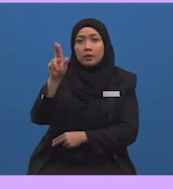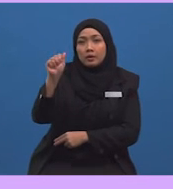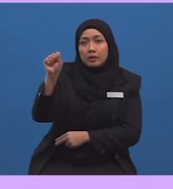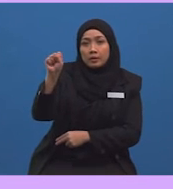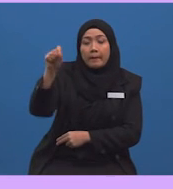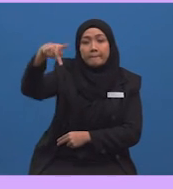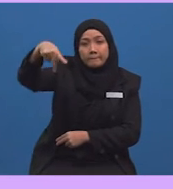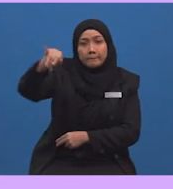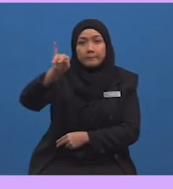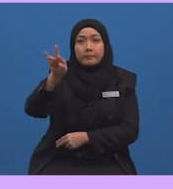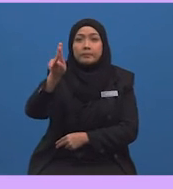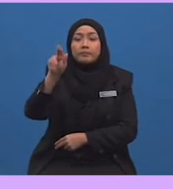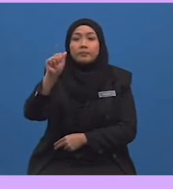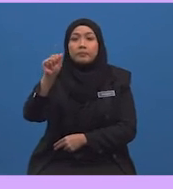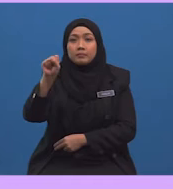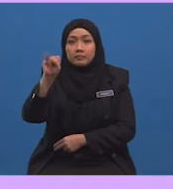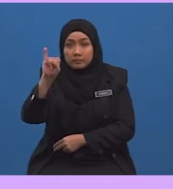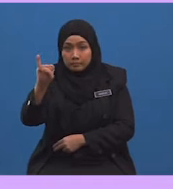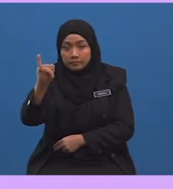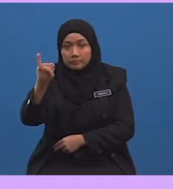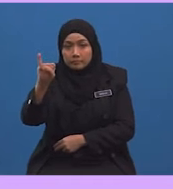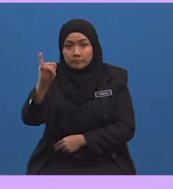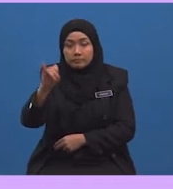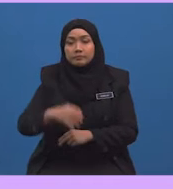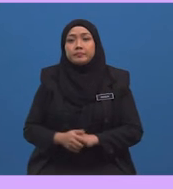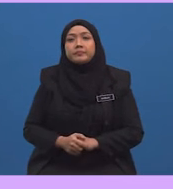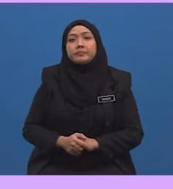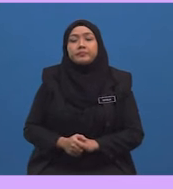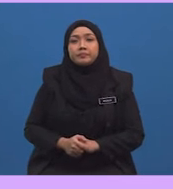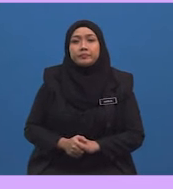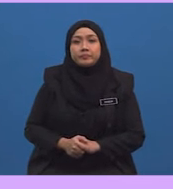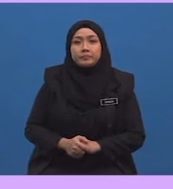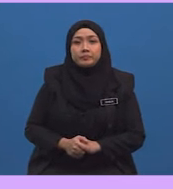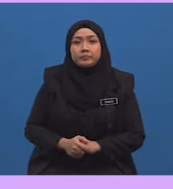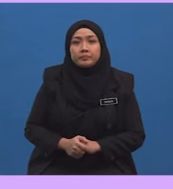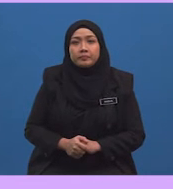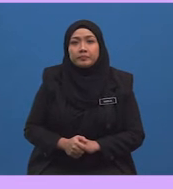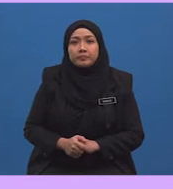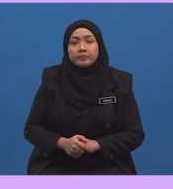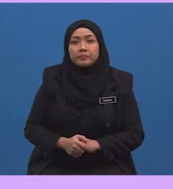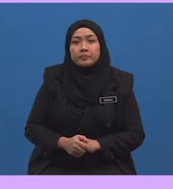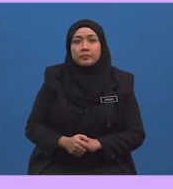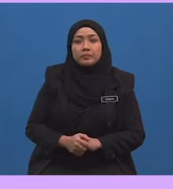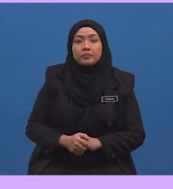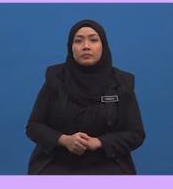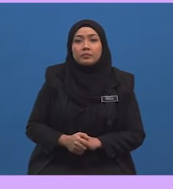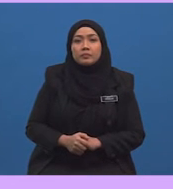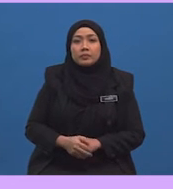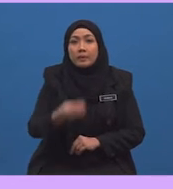Selain itu, tenaga juga hilang dalam bentuk tenaga haba dan tenaga kimia dalam makanan yang tidak tercerna, iaitu